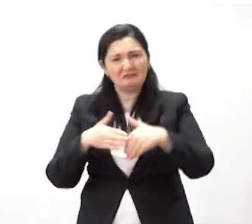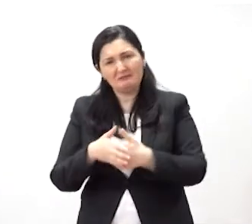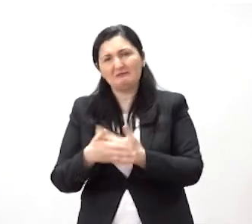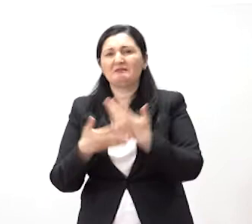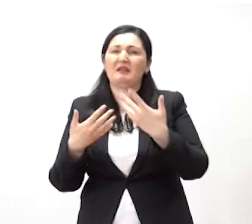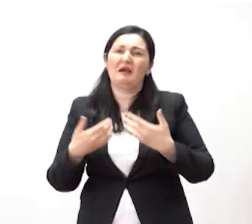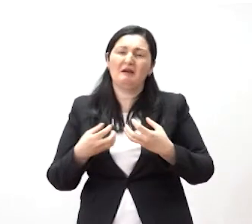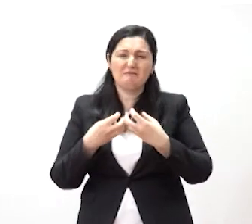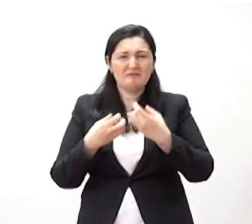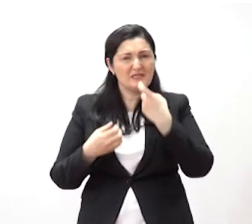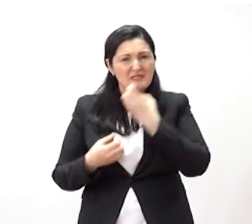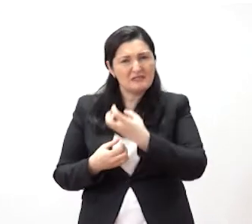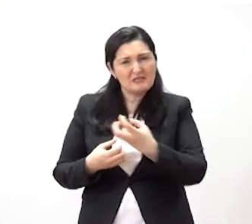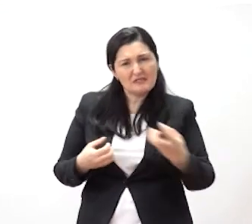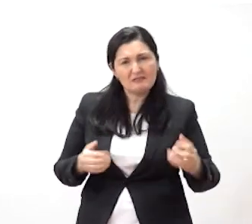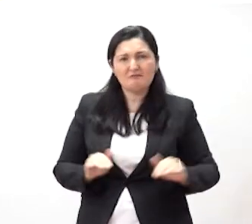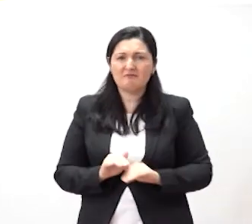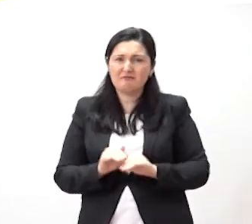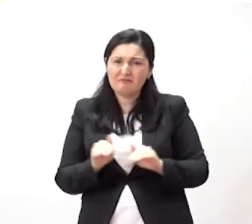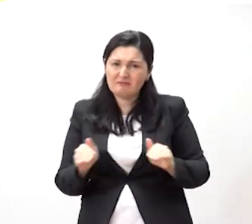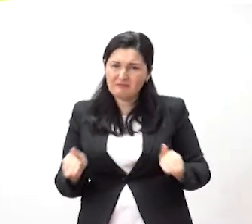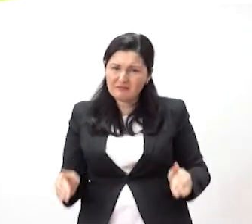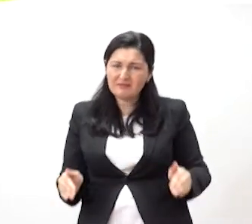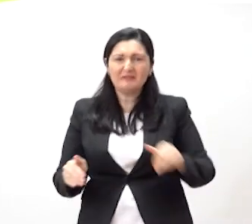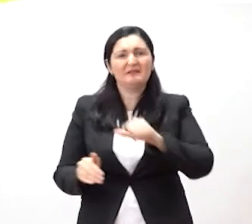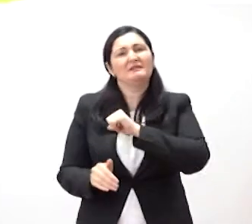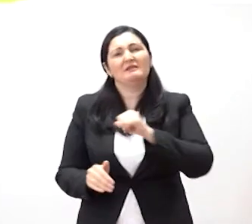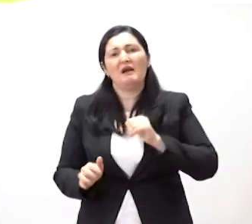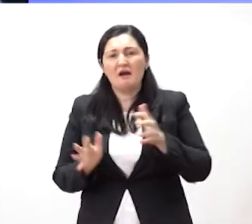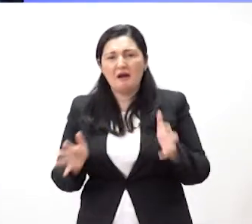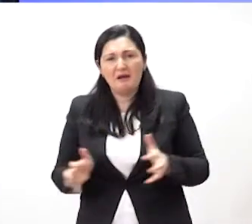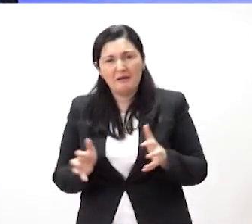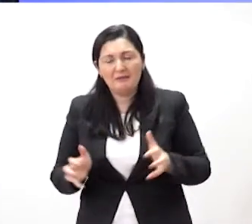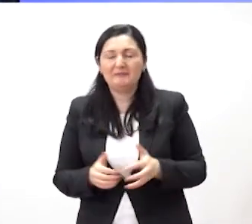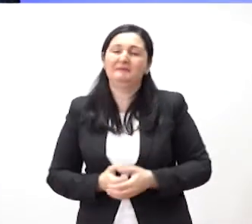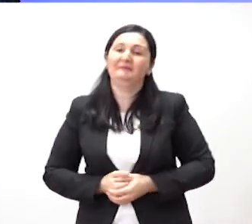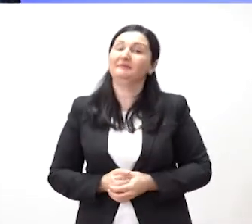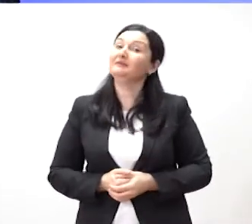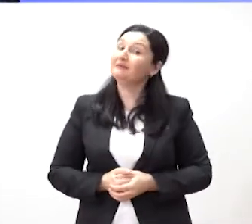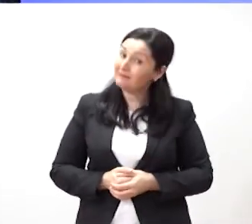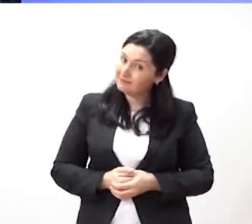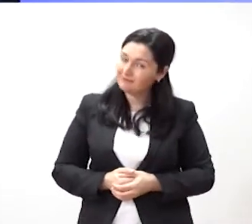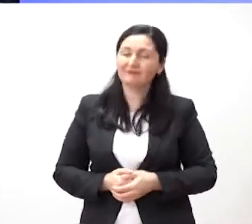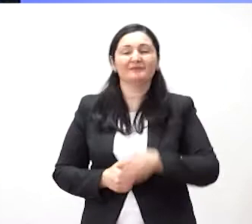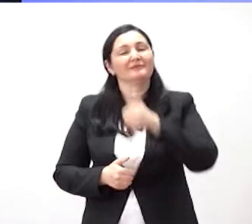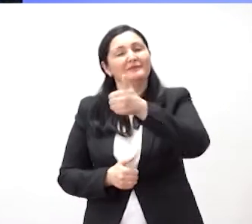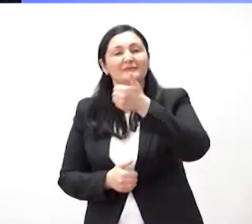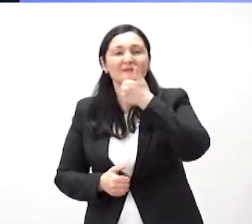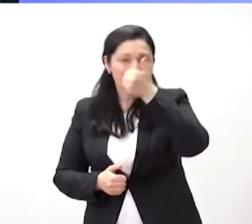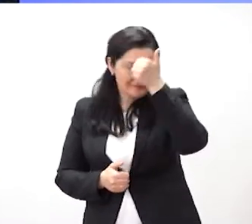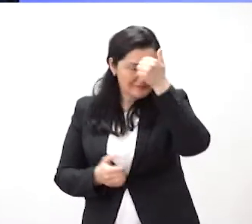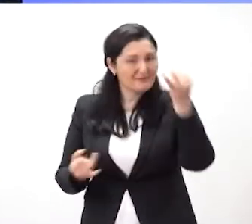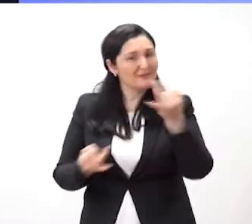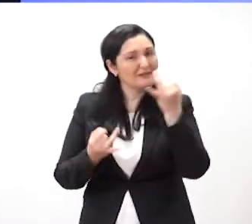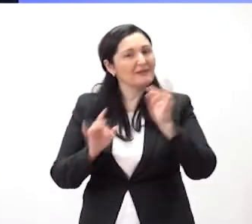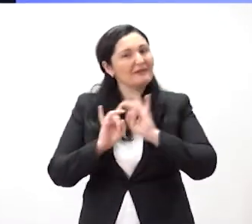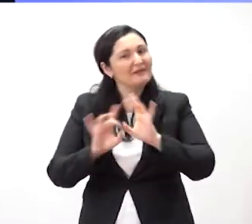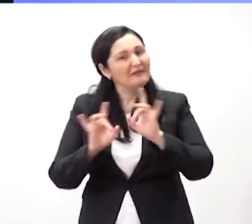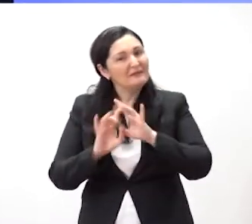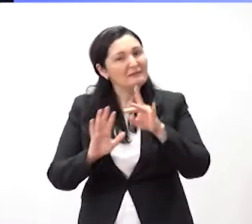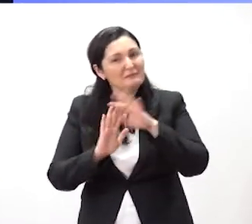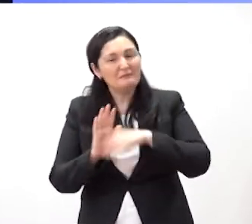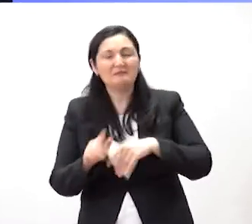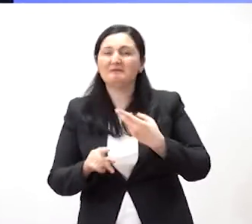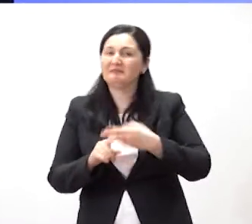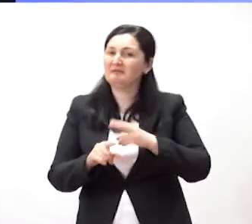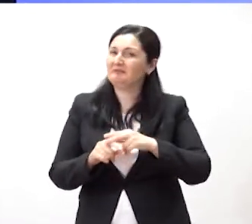چوجه برارند و صاحب چوجه شوند. تشکر به تو لولا جان. معلوم شود